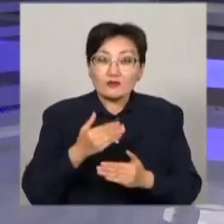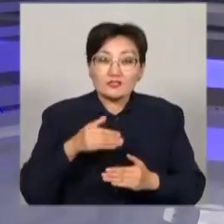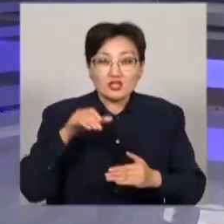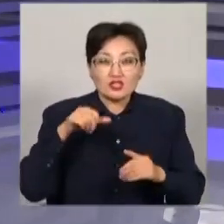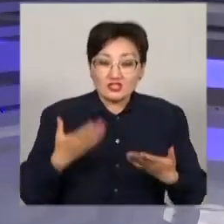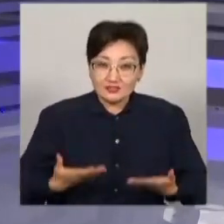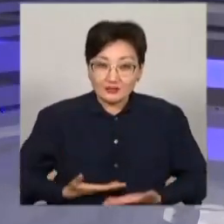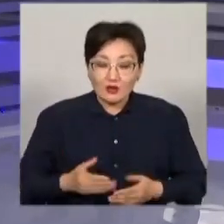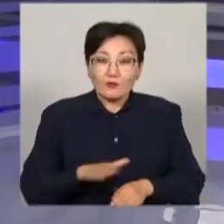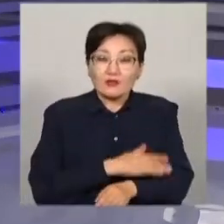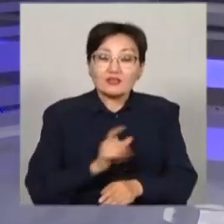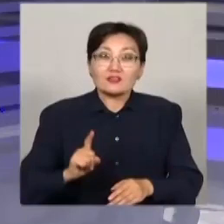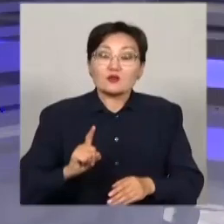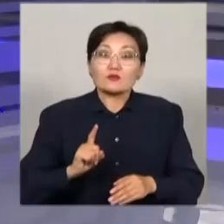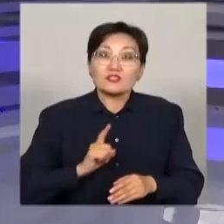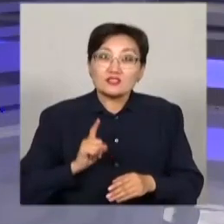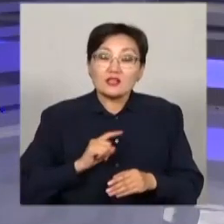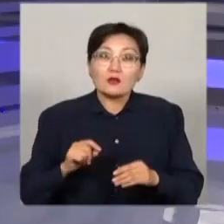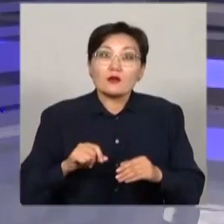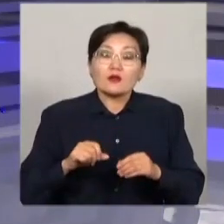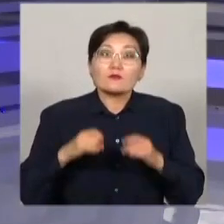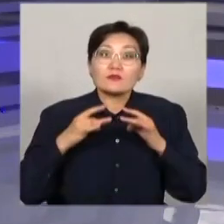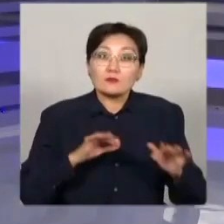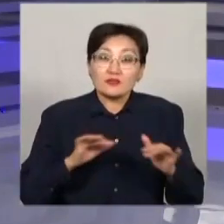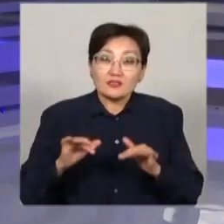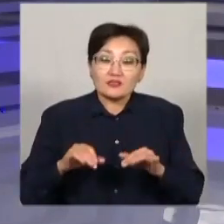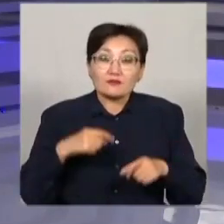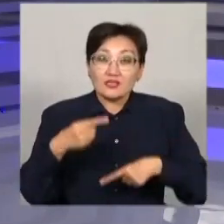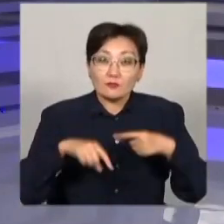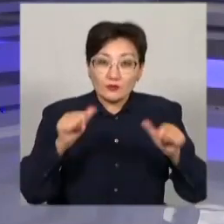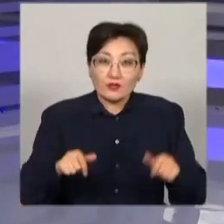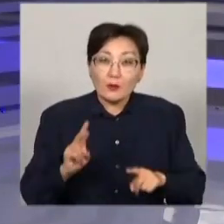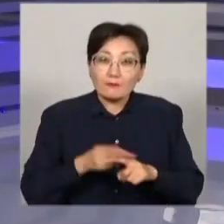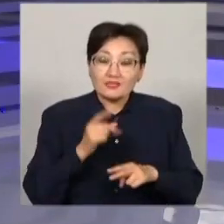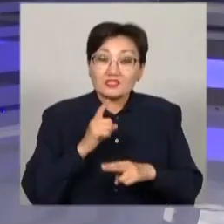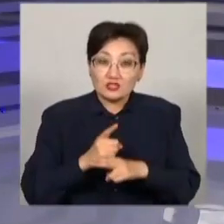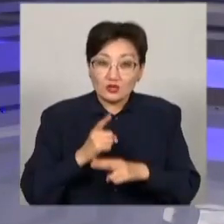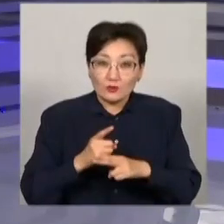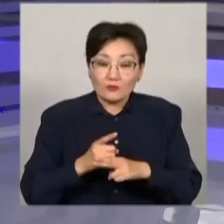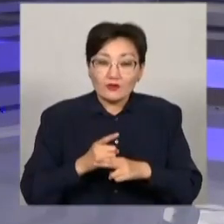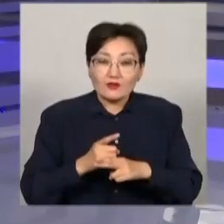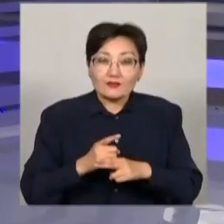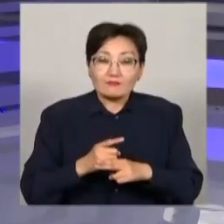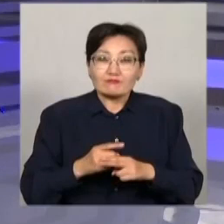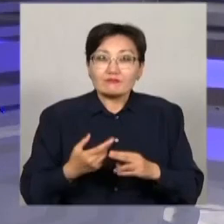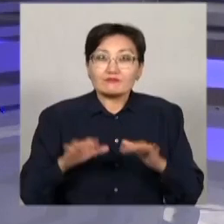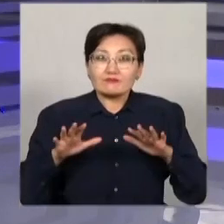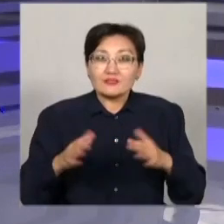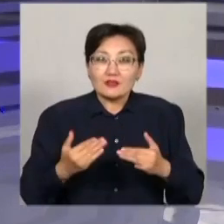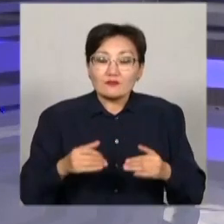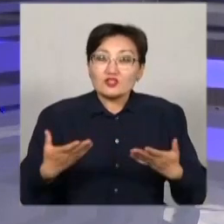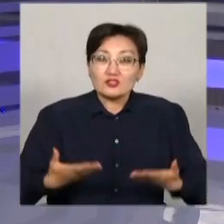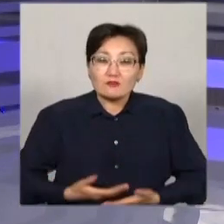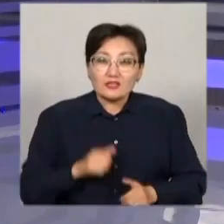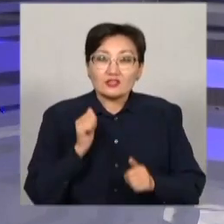жизни долгожданная линейка в этом году проходила традиционном формате без ограничений на трогать на трогательном событий в жизни